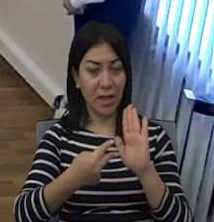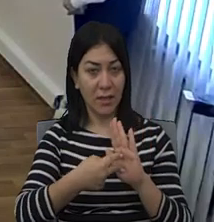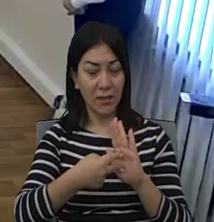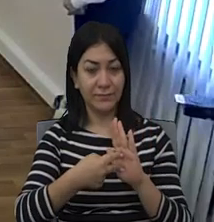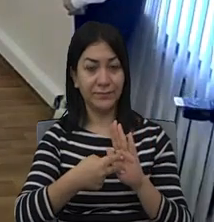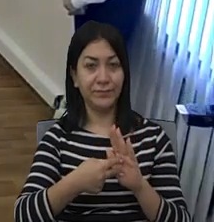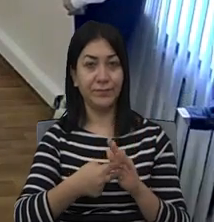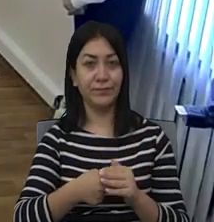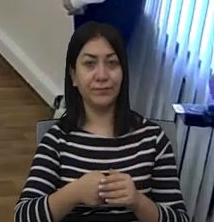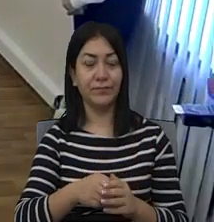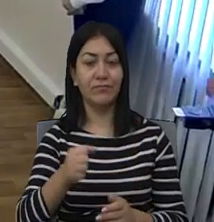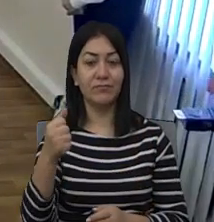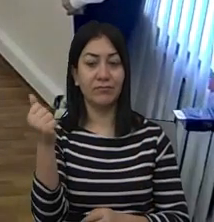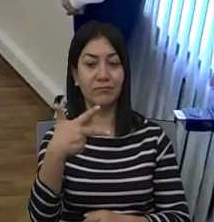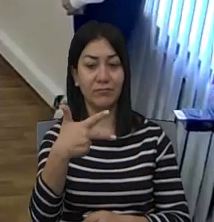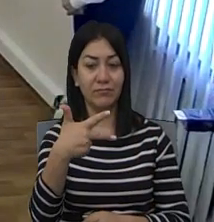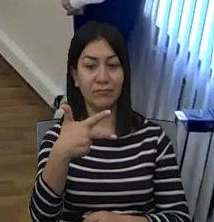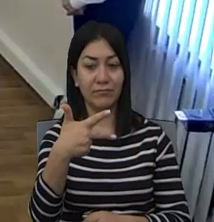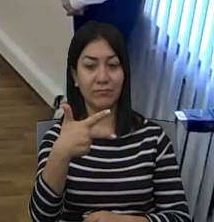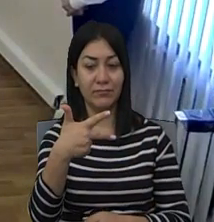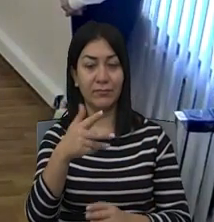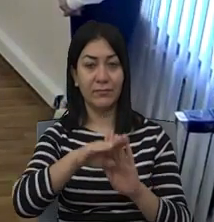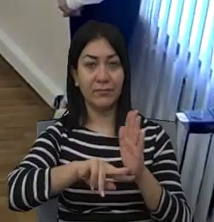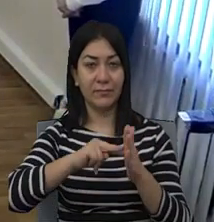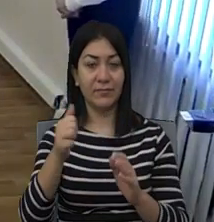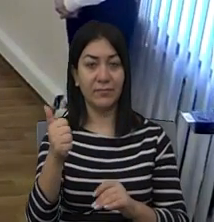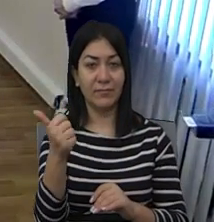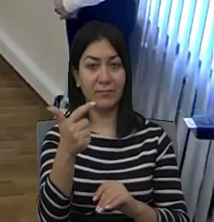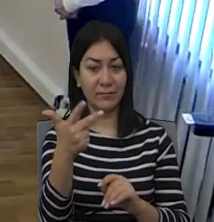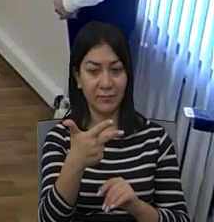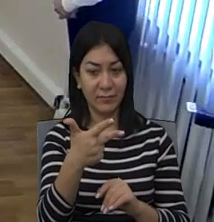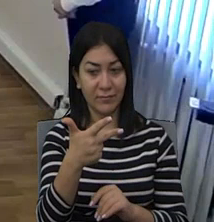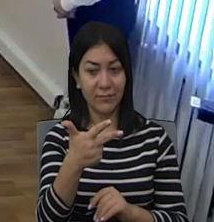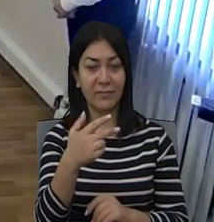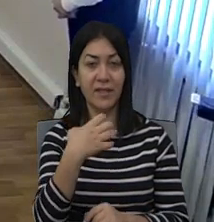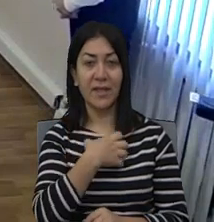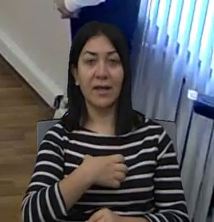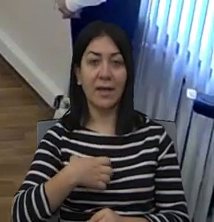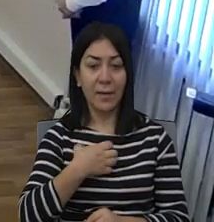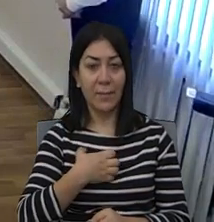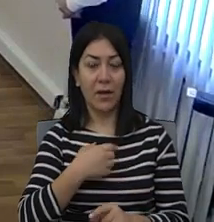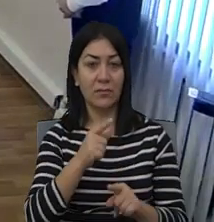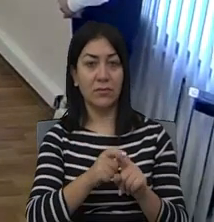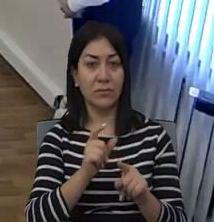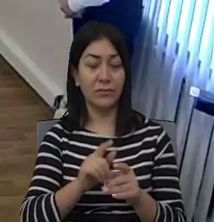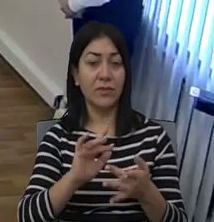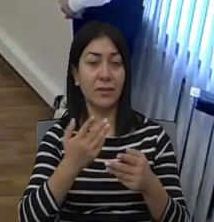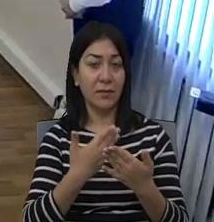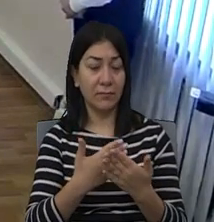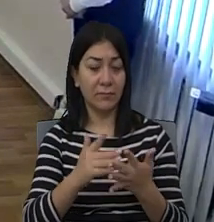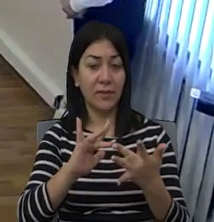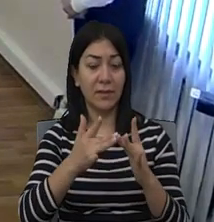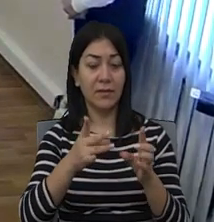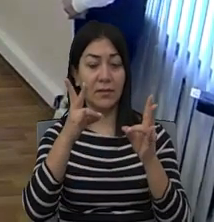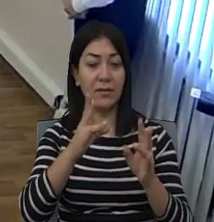ուրեմն երաստիճան կամ երակողմ ծրագիր է, որն ուղղված է երեք հիմնական ուրեմն հենասյուներին, դա կիբերանվտանգությունն